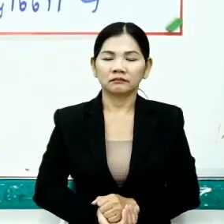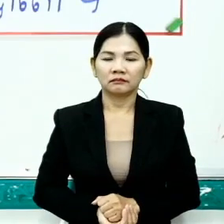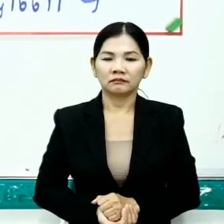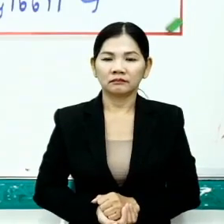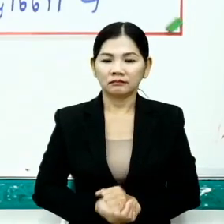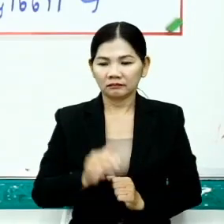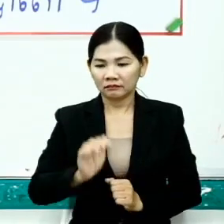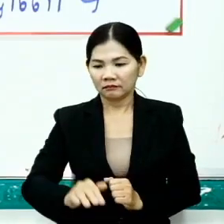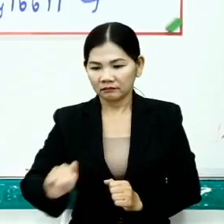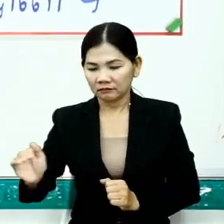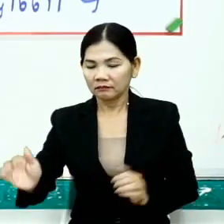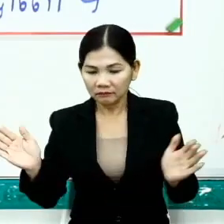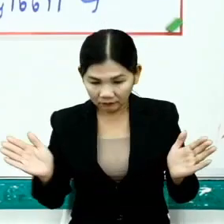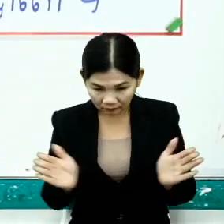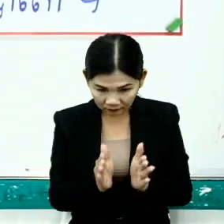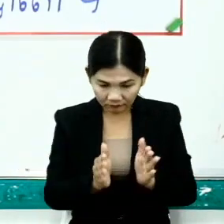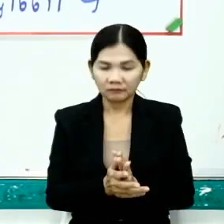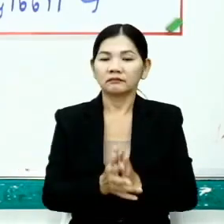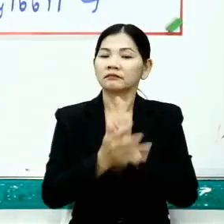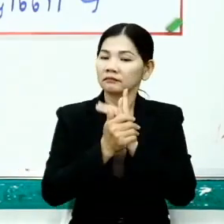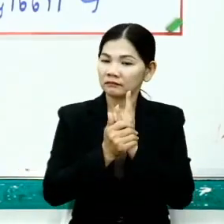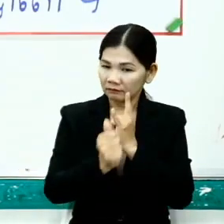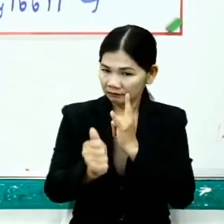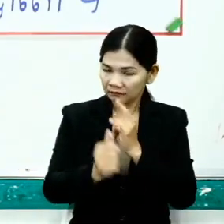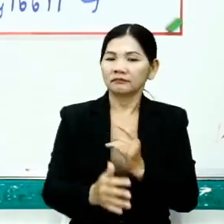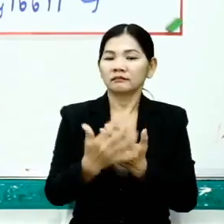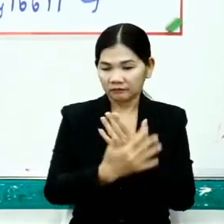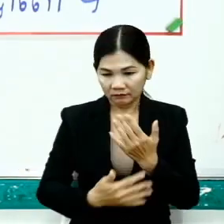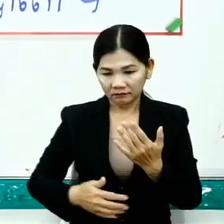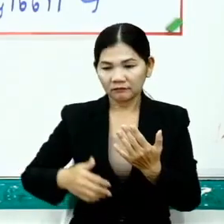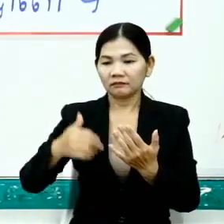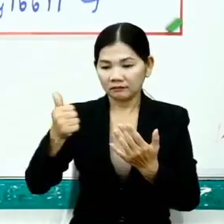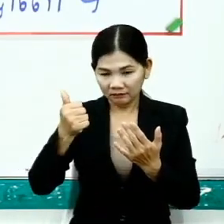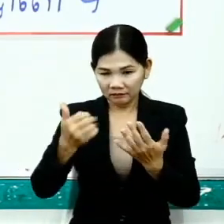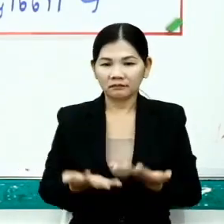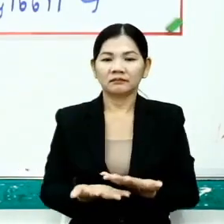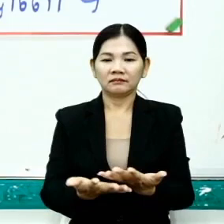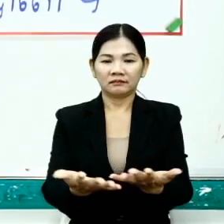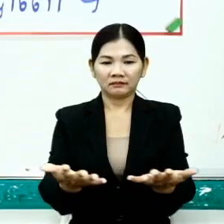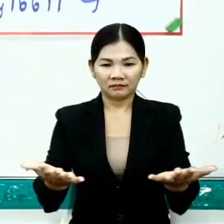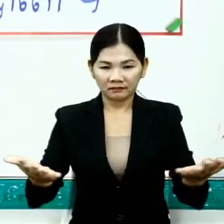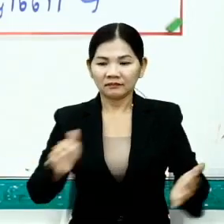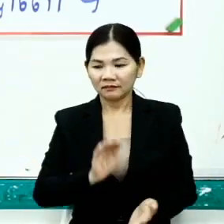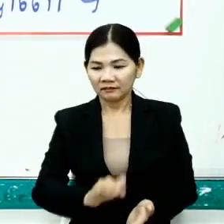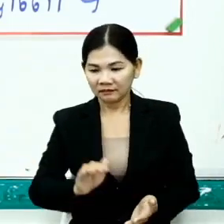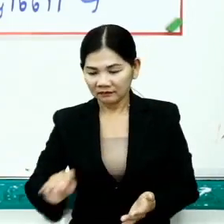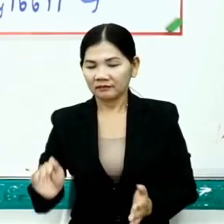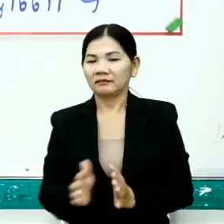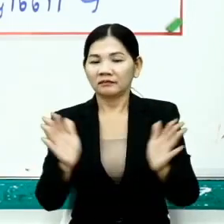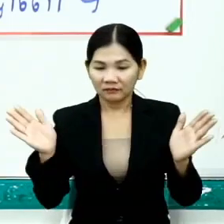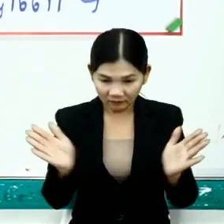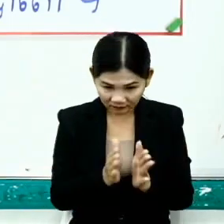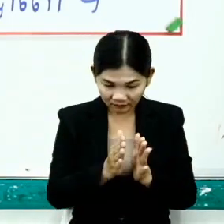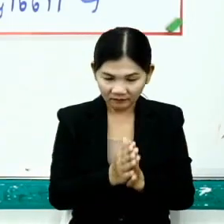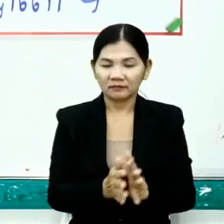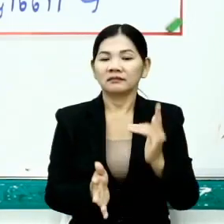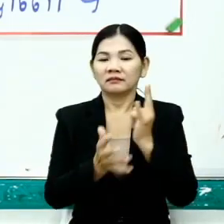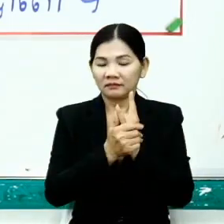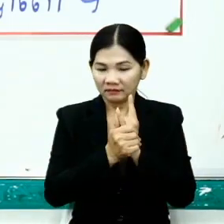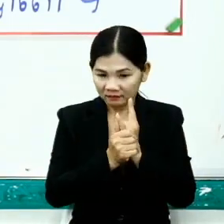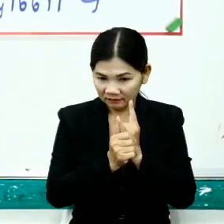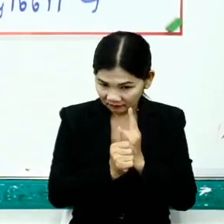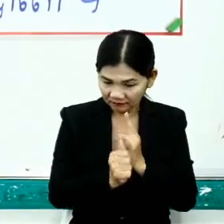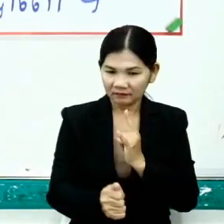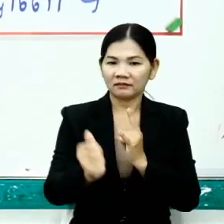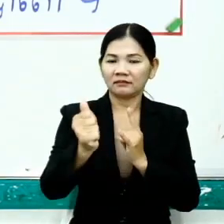1 2 3កង្កែបតូចប៉ិនតែចេះគួសំអើងអើយកង្កែបតូចប៉ិន